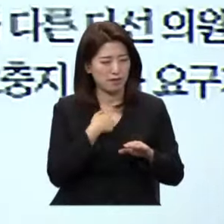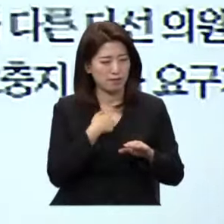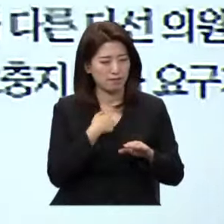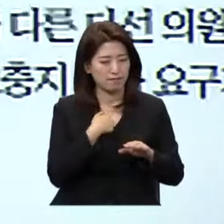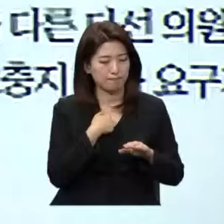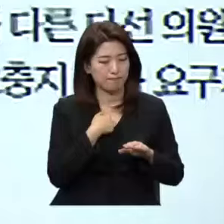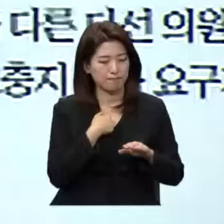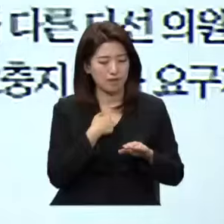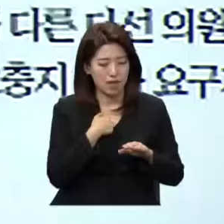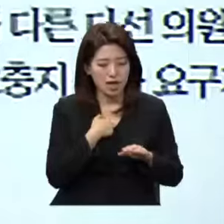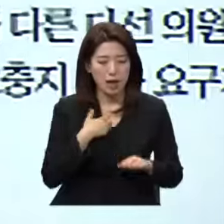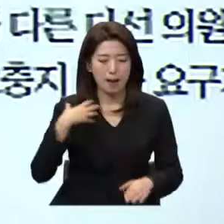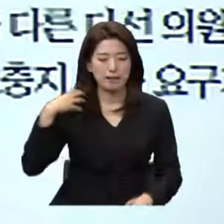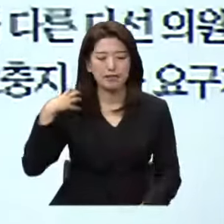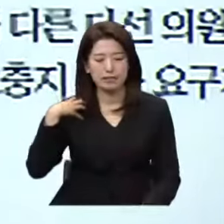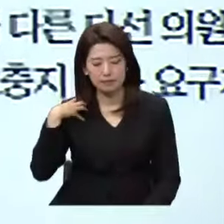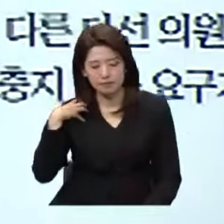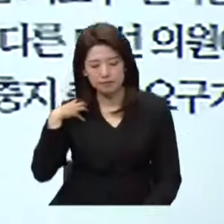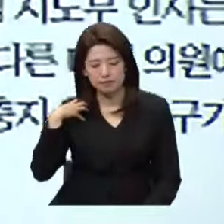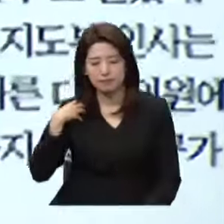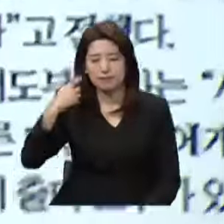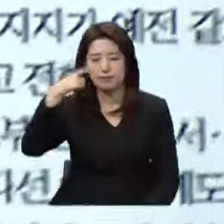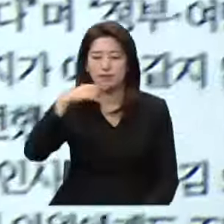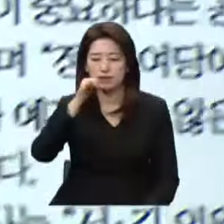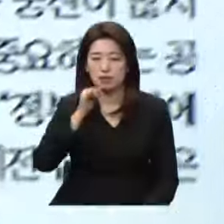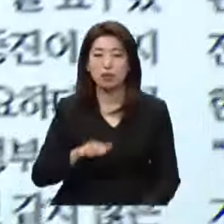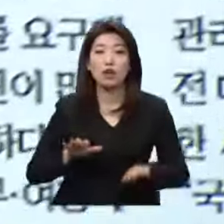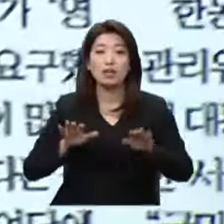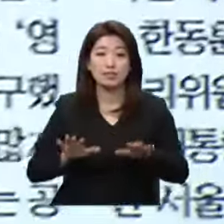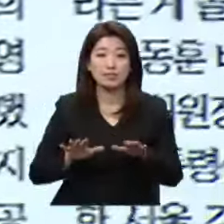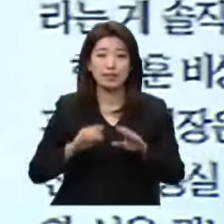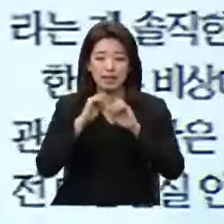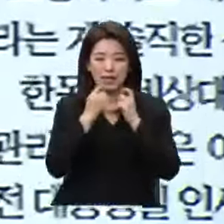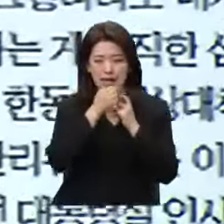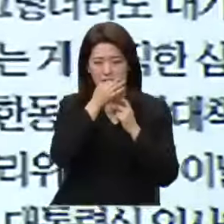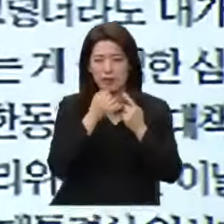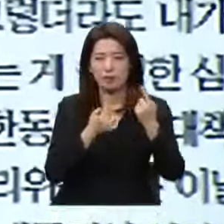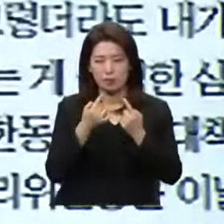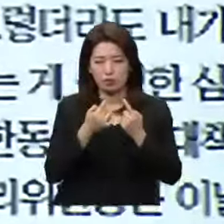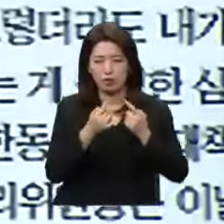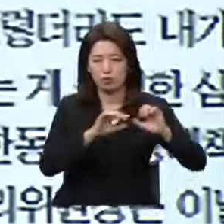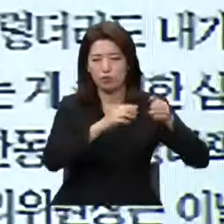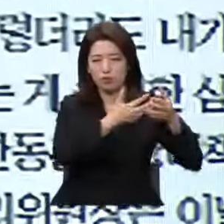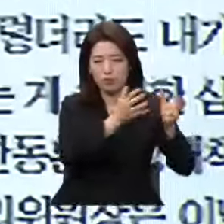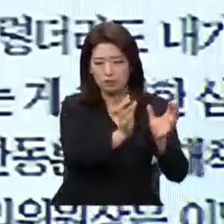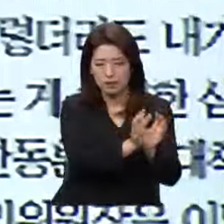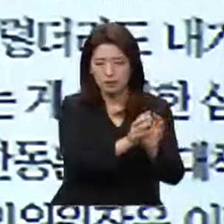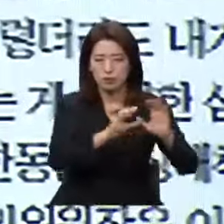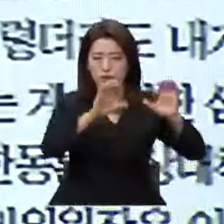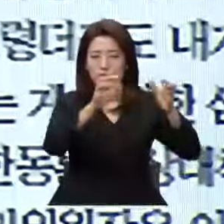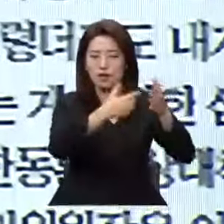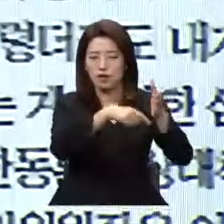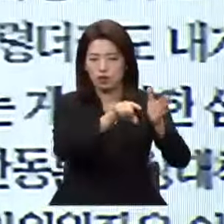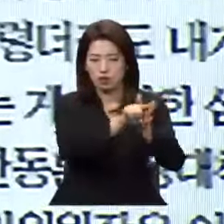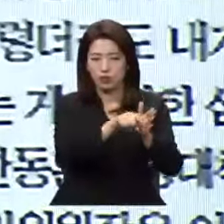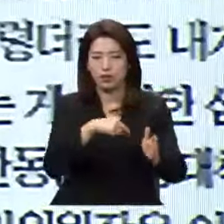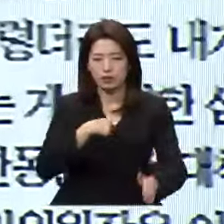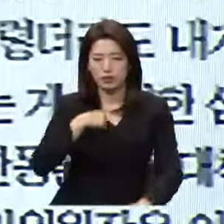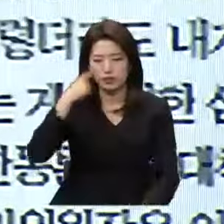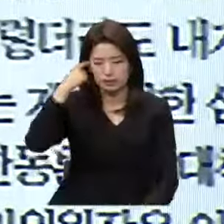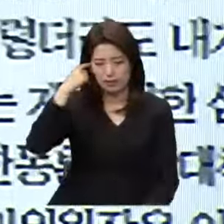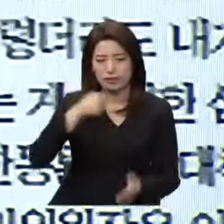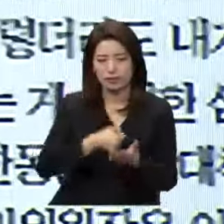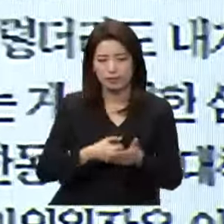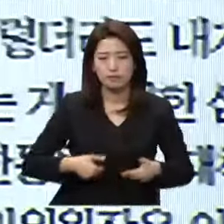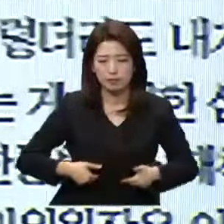개인보다도 당과 나라를 중심해 두고 생각해야 될 때라고 생각한다 그러면서 양산을 해가도 질 거라는 생각은 전혀